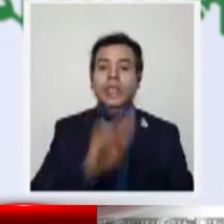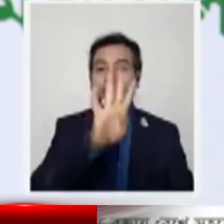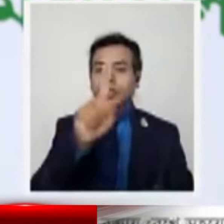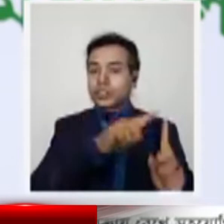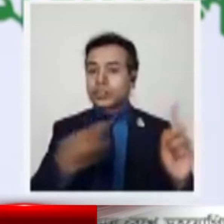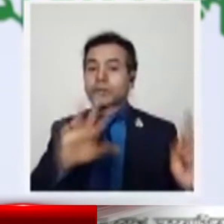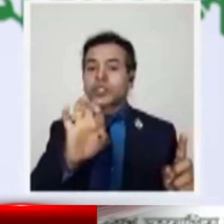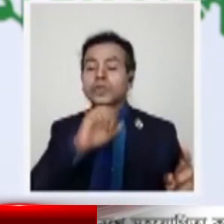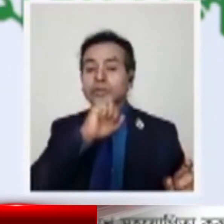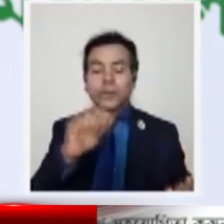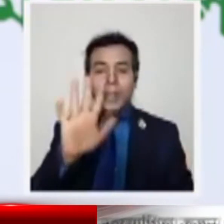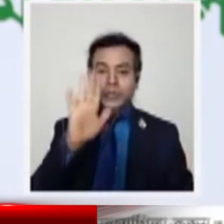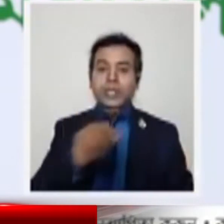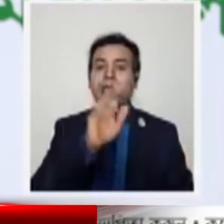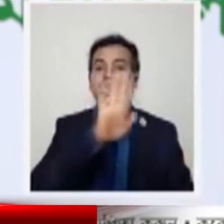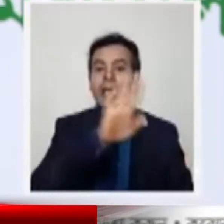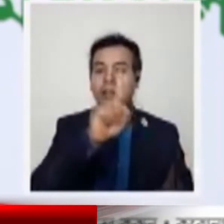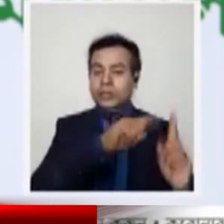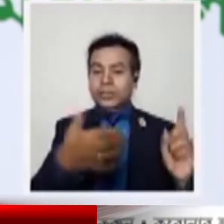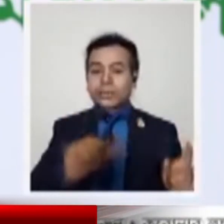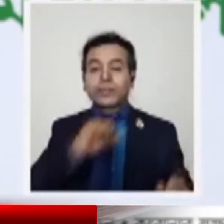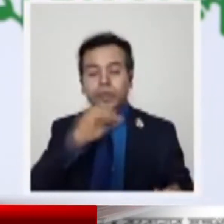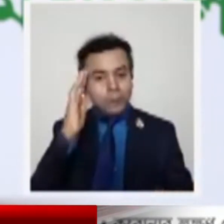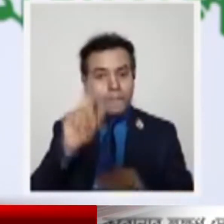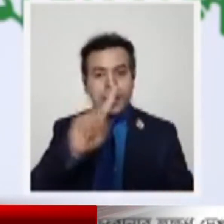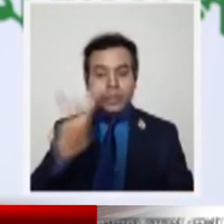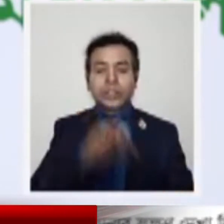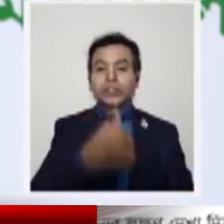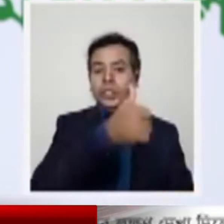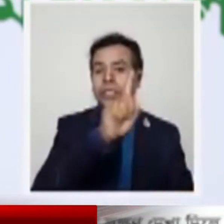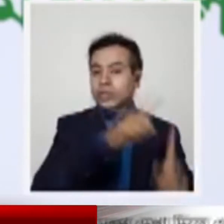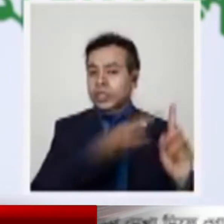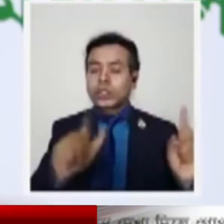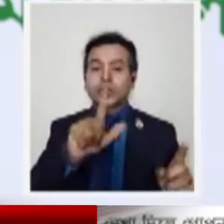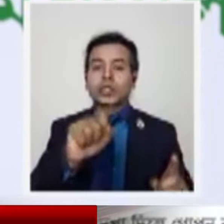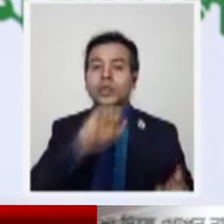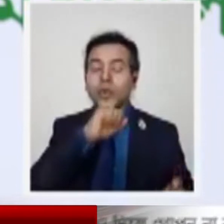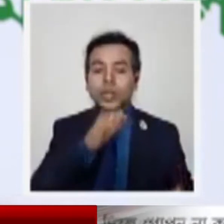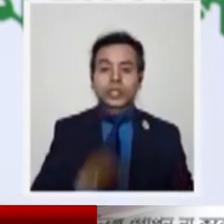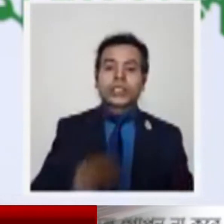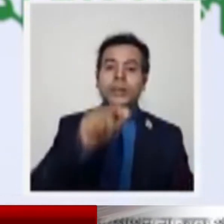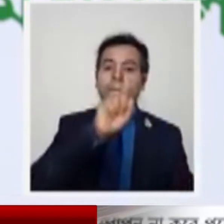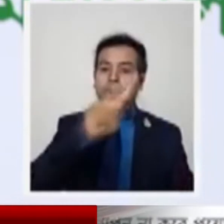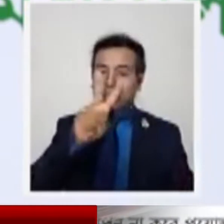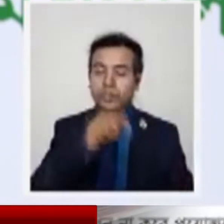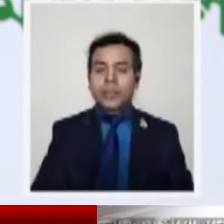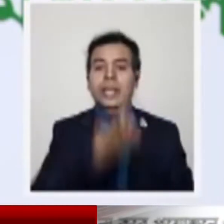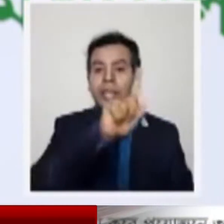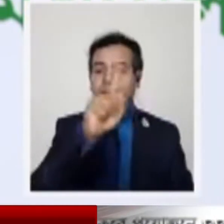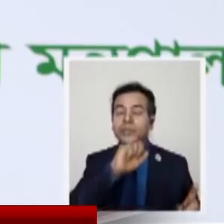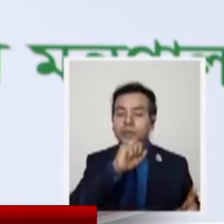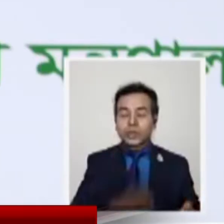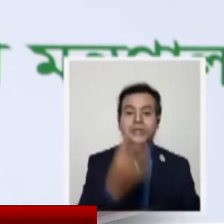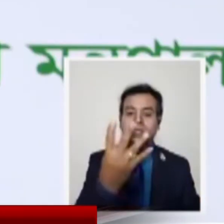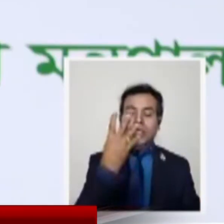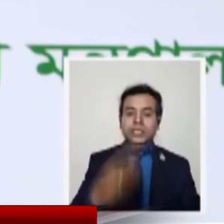জন, 31-40 বছর 3 জন, 41-50 বছর 5 জন, 51-60 বছর 12 জন, 61-70 বছর 12